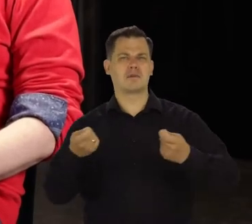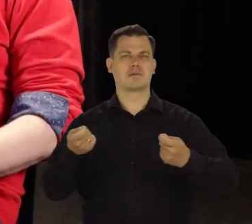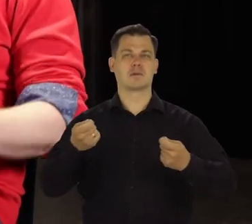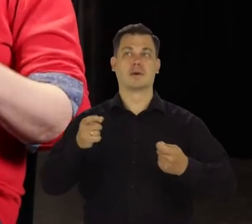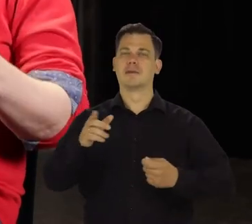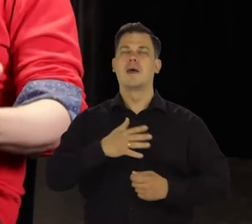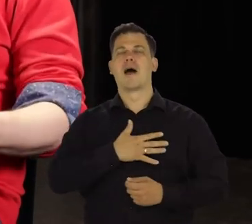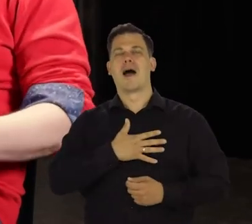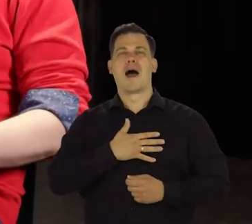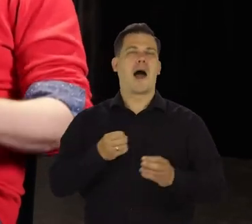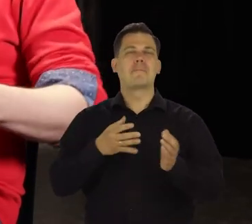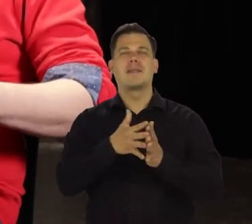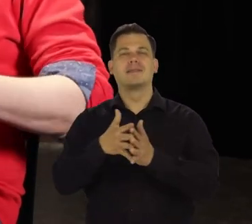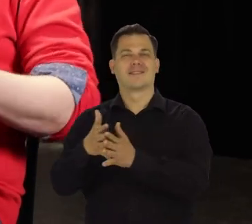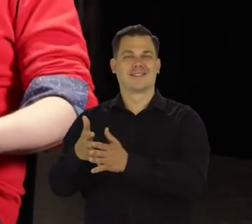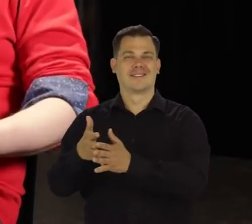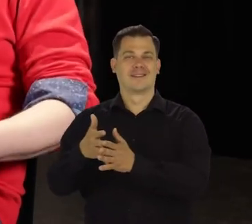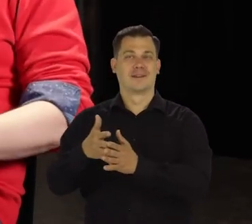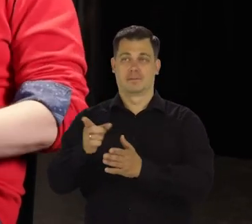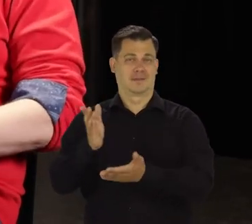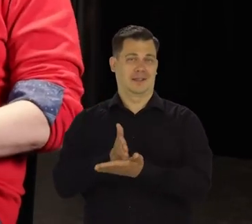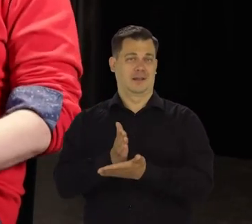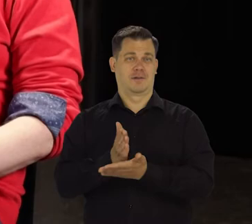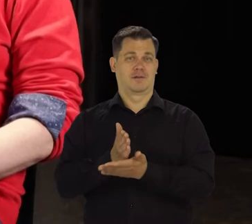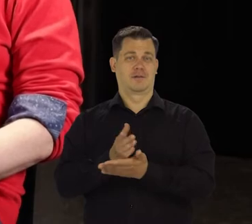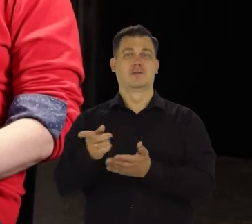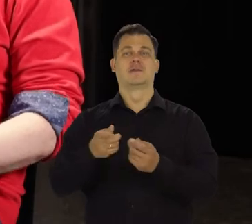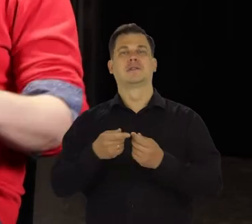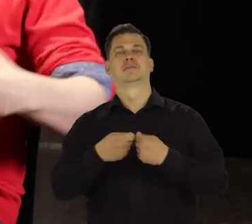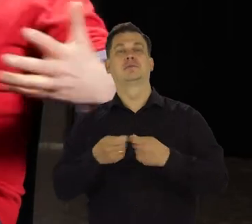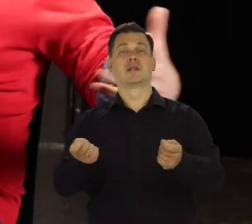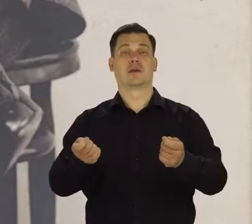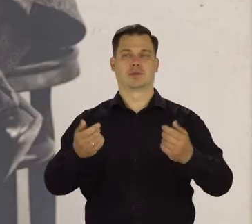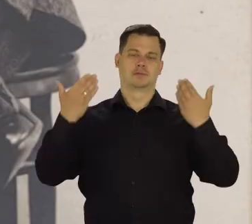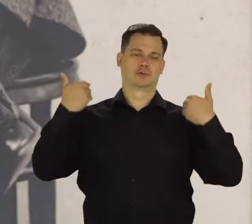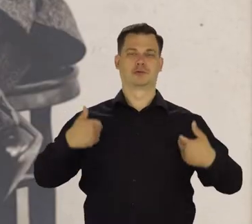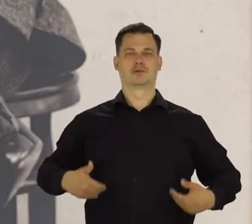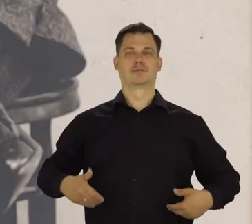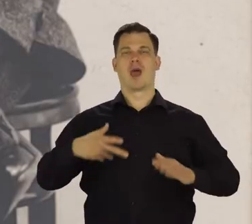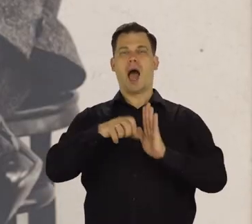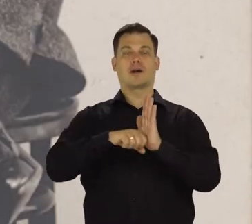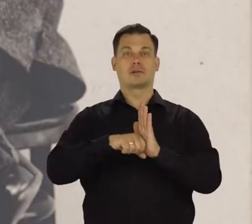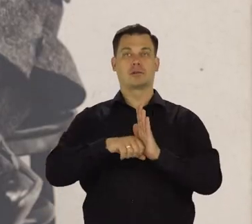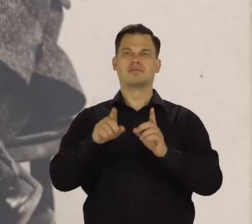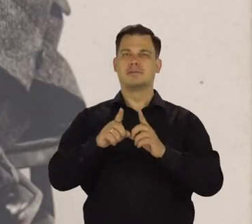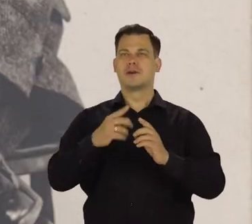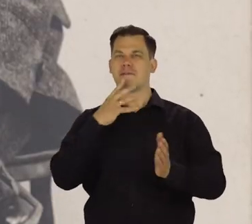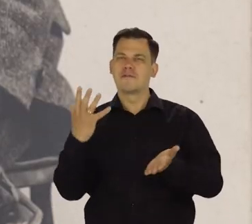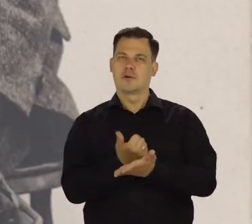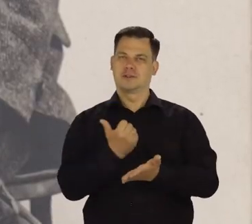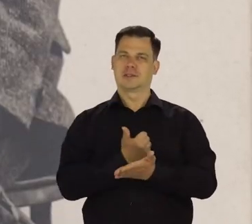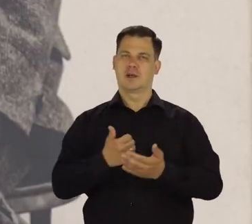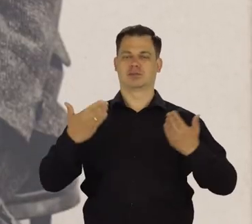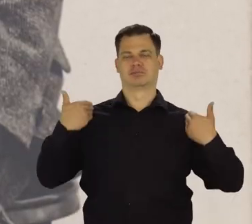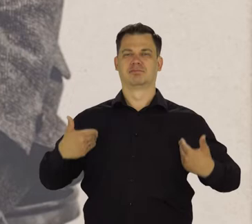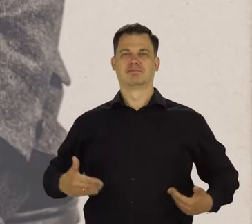świetny menadżer, oczywiście amant, który nie poprzestał na tym, że sprzedawał siebie jako dobrego aktora, tylko korzystał